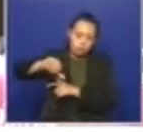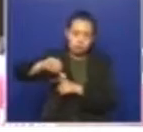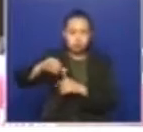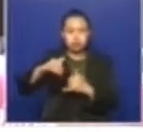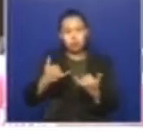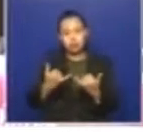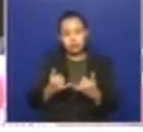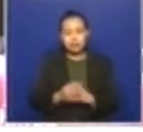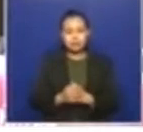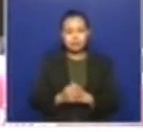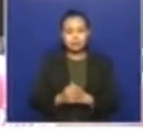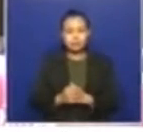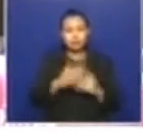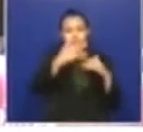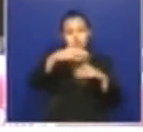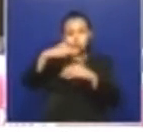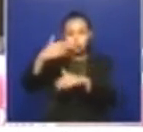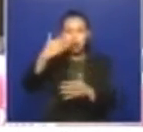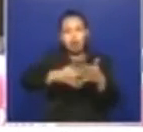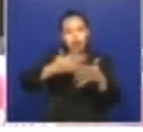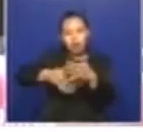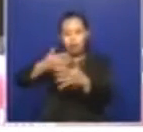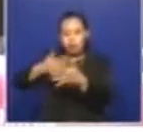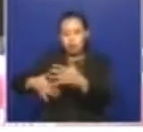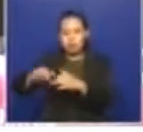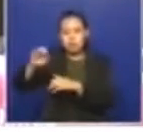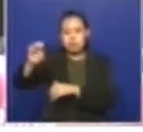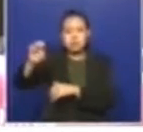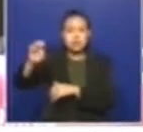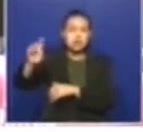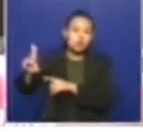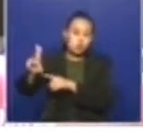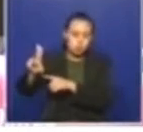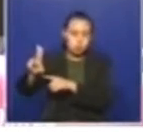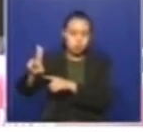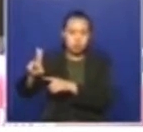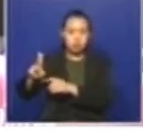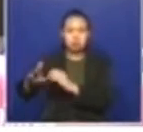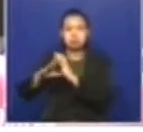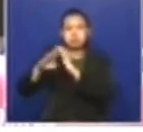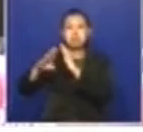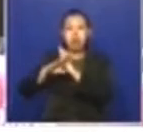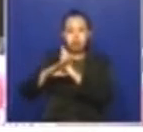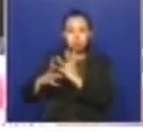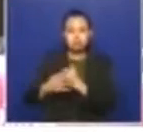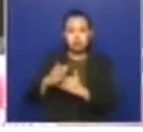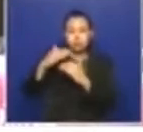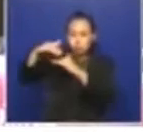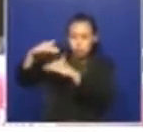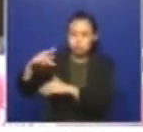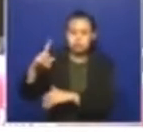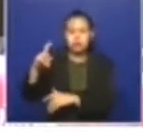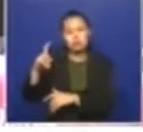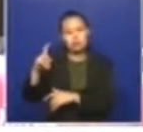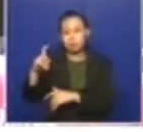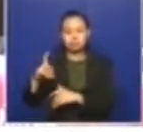ราะนั้นการส่งออกมันก็ส่งออกไม่ได้ EU 28ประเทศเขาบอยคอตอ่ะเพราะนั้นการส่งออกมันติดมานานมันไม่ใ